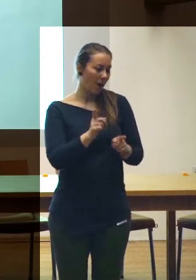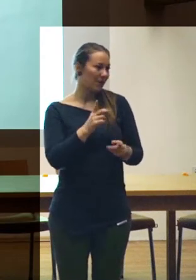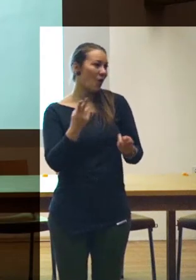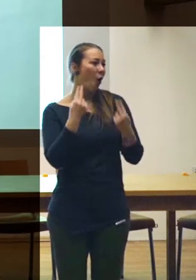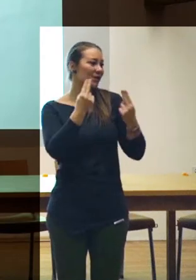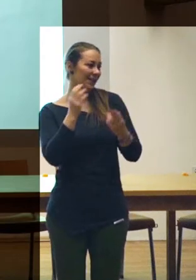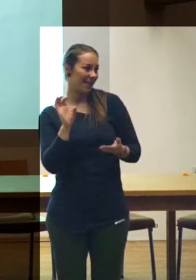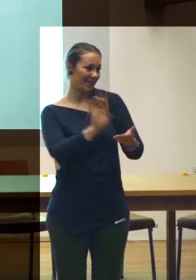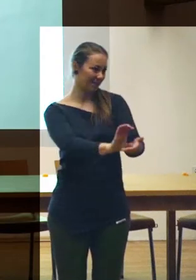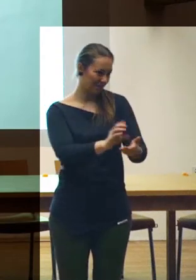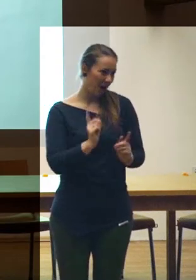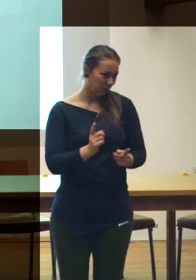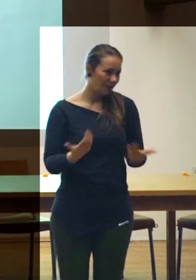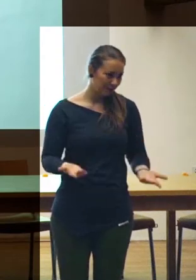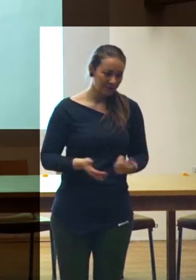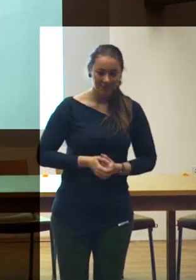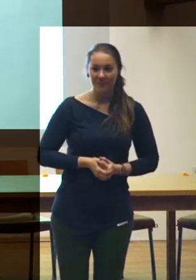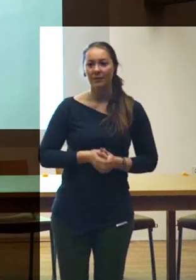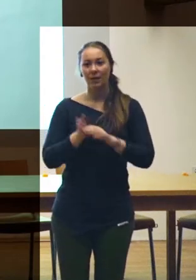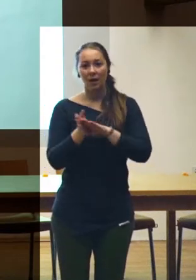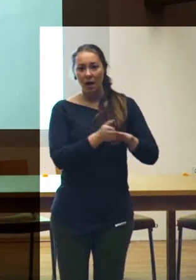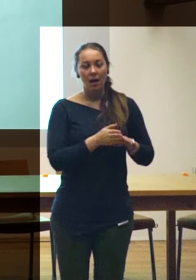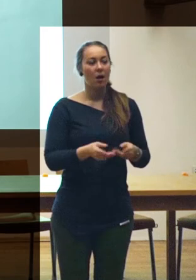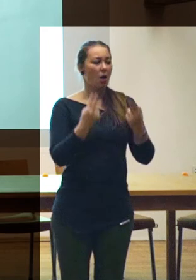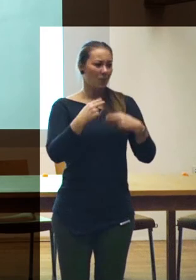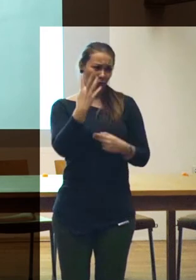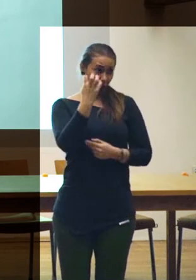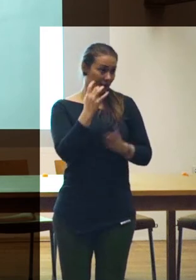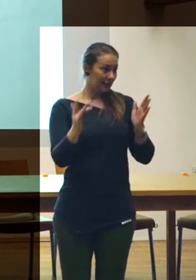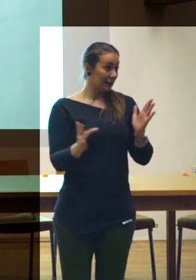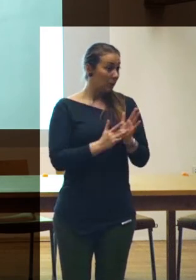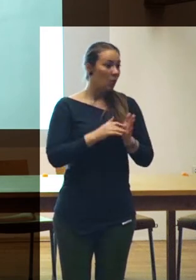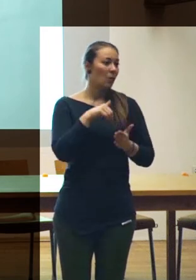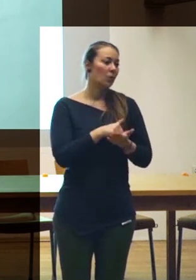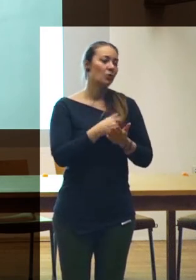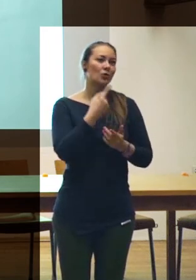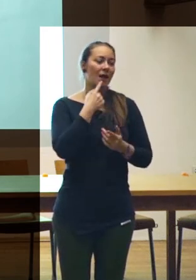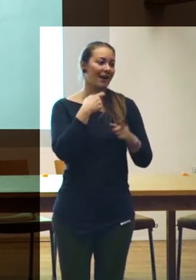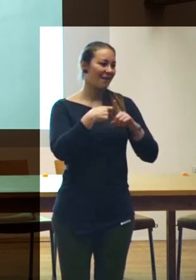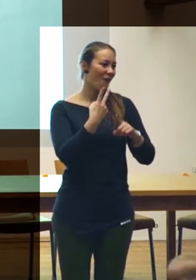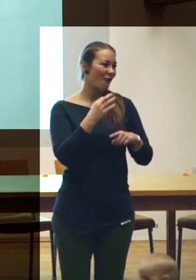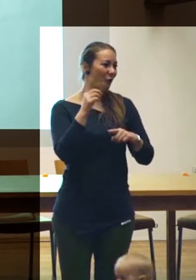A čtvrtým takovým zásadním bodem jsou kvóty.